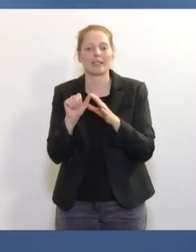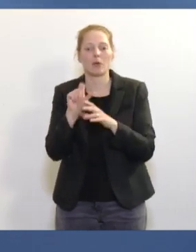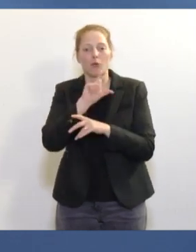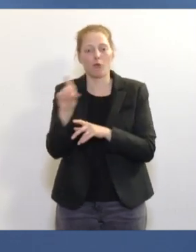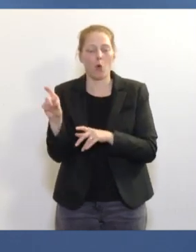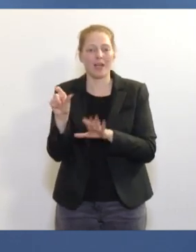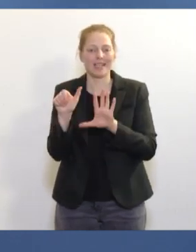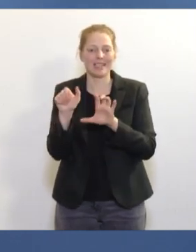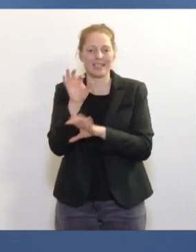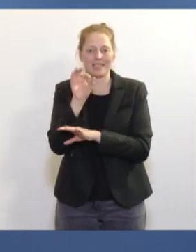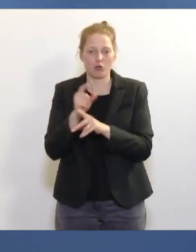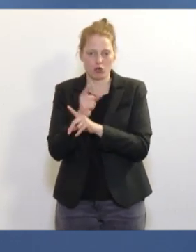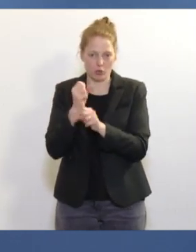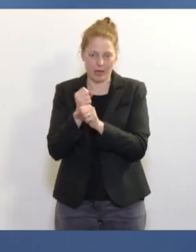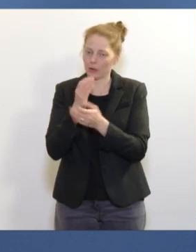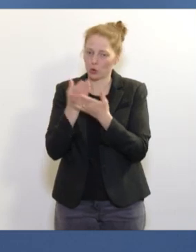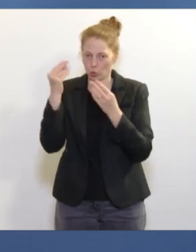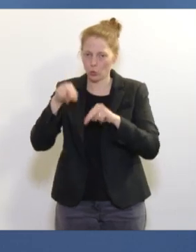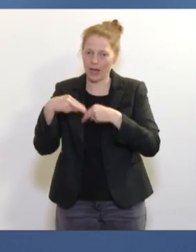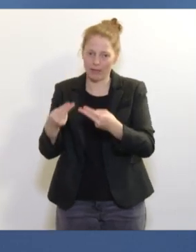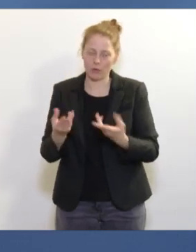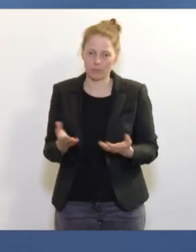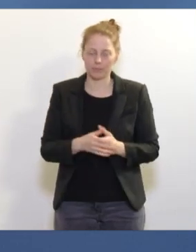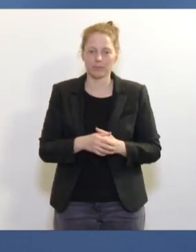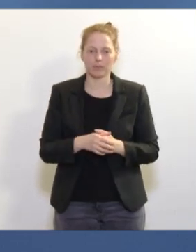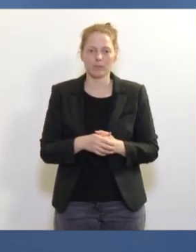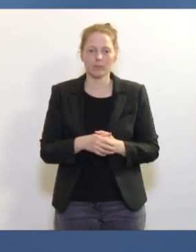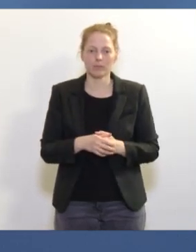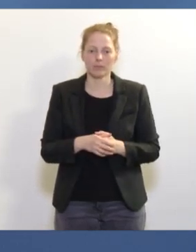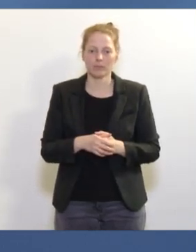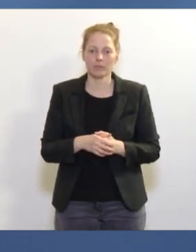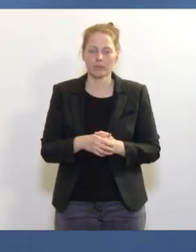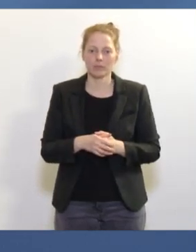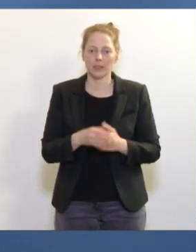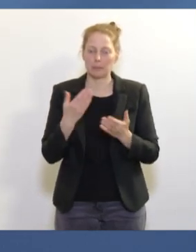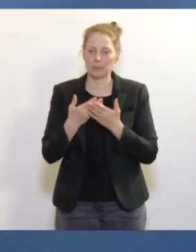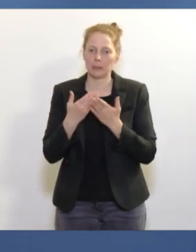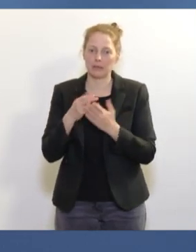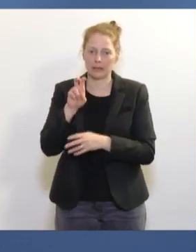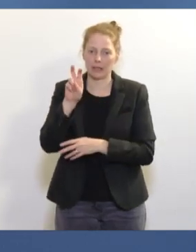Wochenschaftzeit abzugehen an den Spitäler, par exemple,